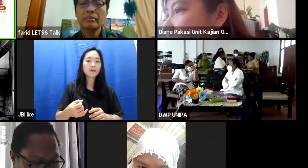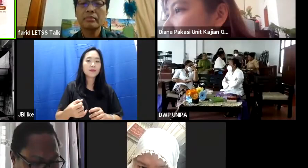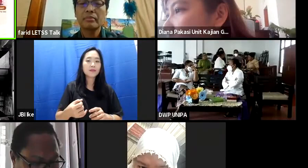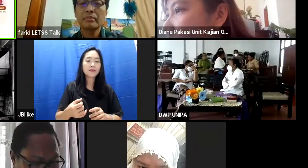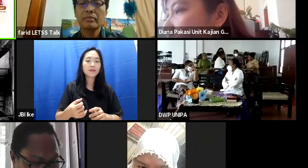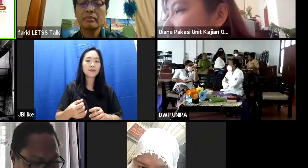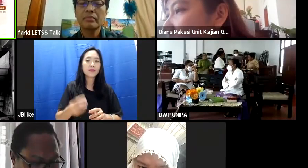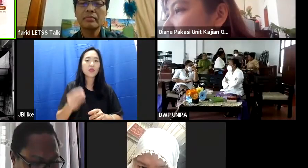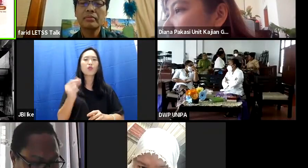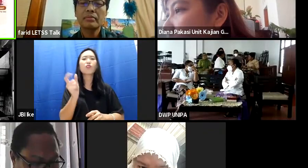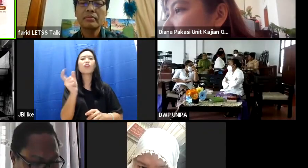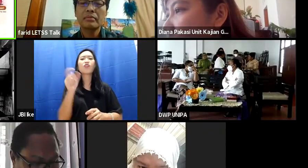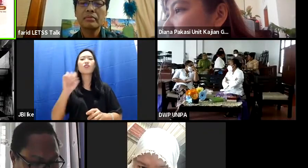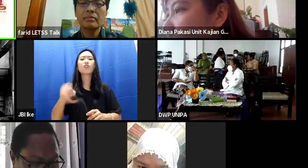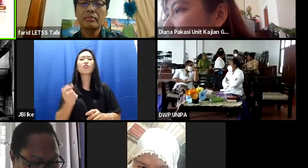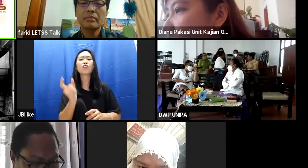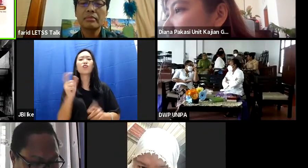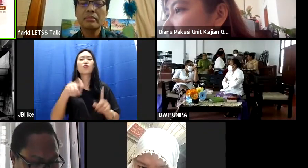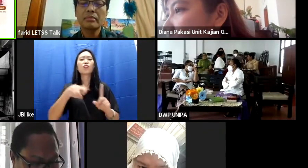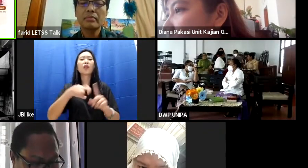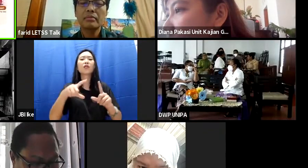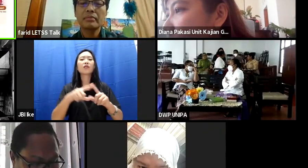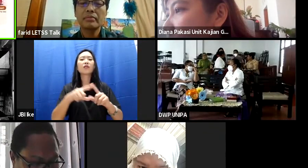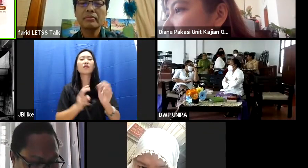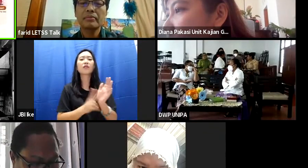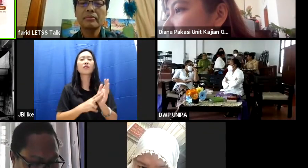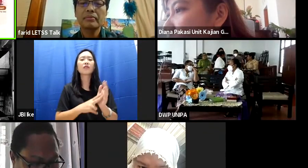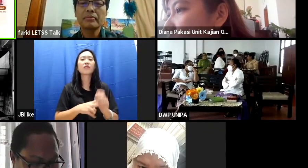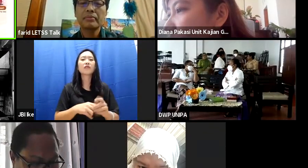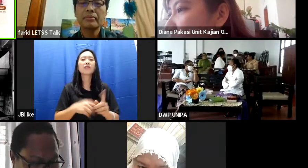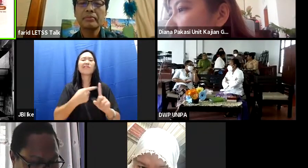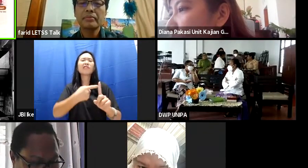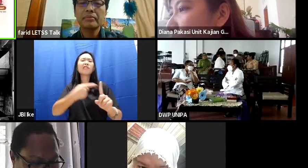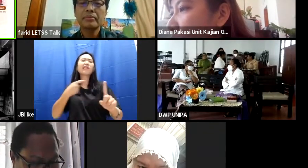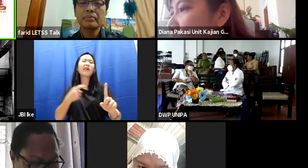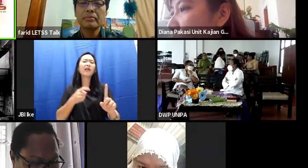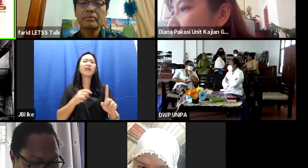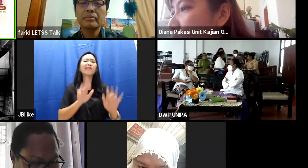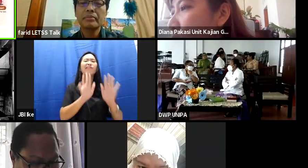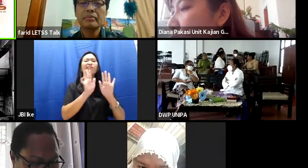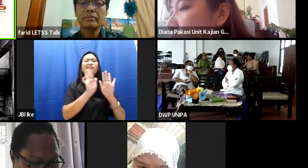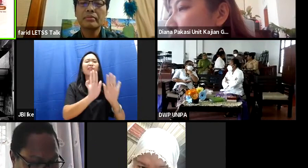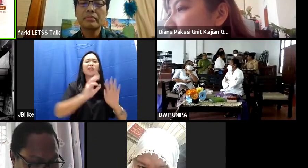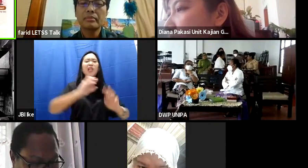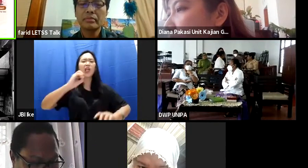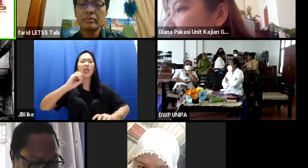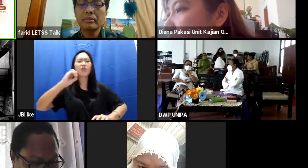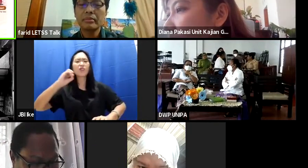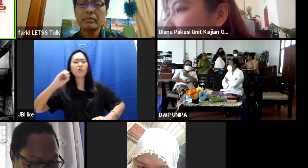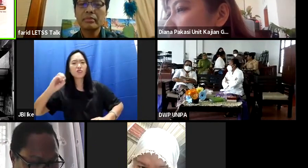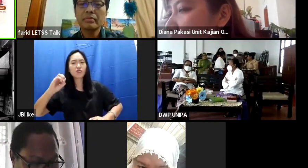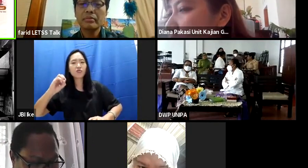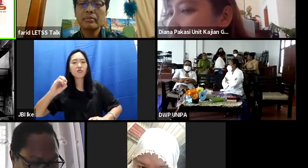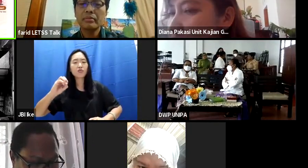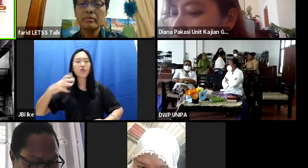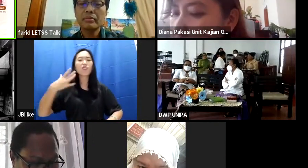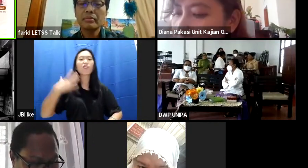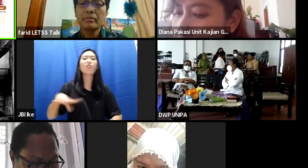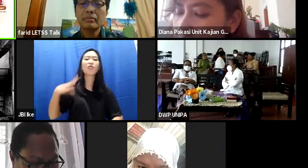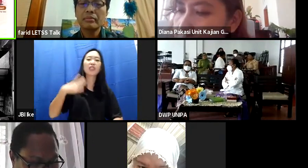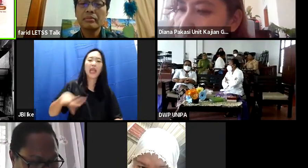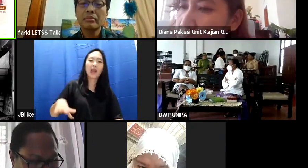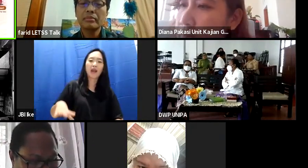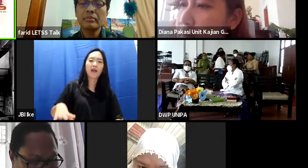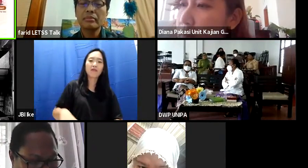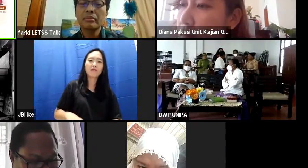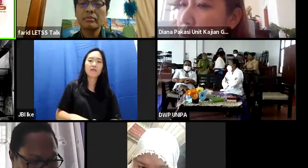mungkin 900 dosen gitu kan, dan 20-an ribu lebih mahasiswa, tentu saja masing-masing ininya